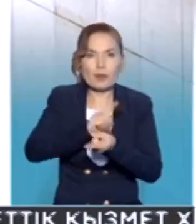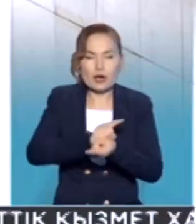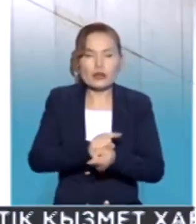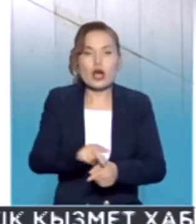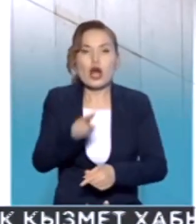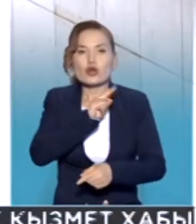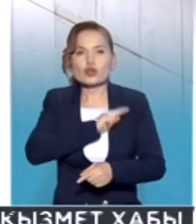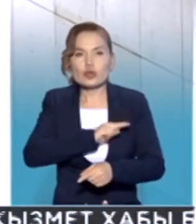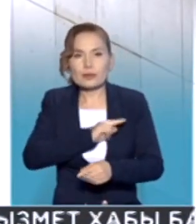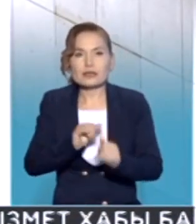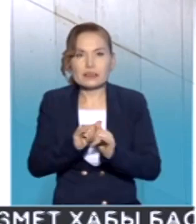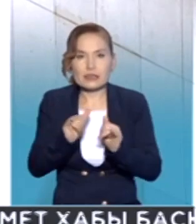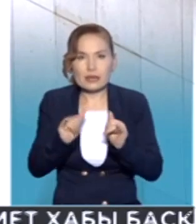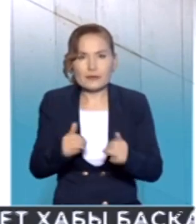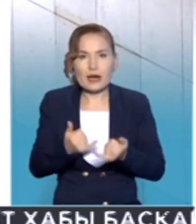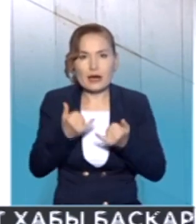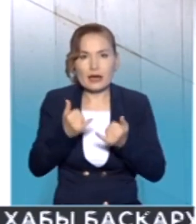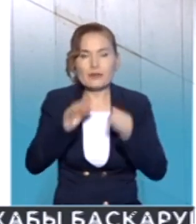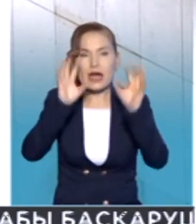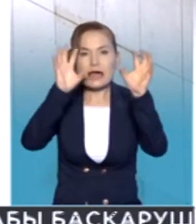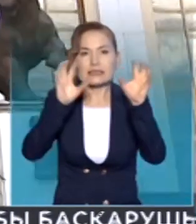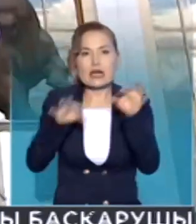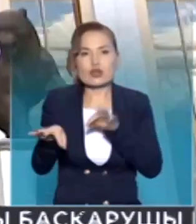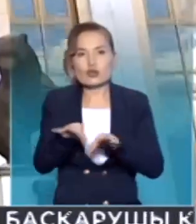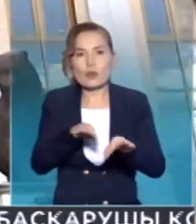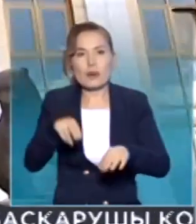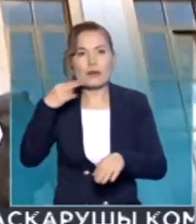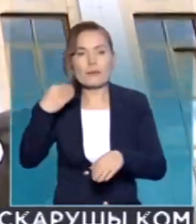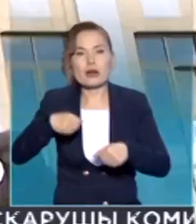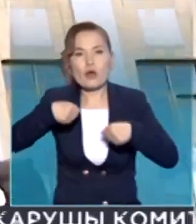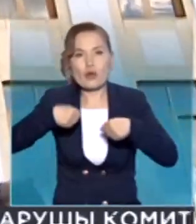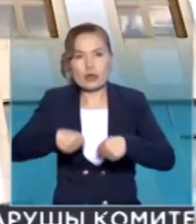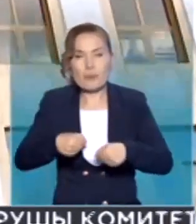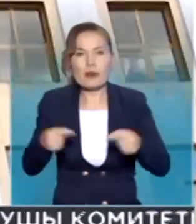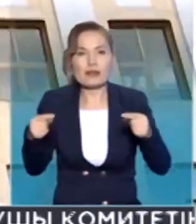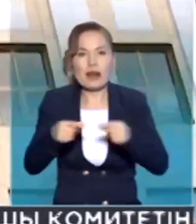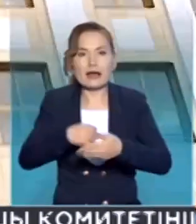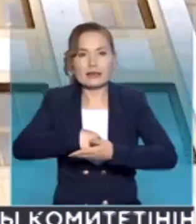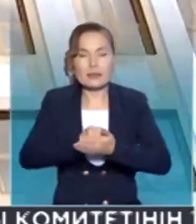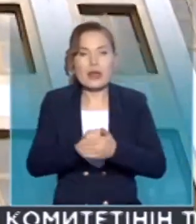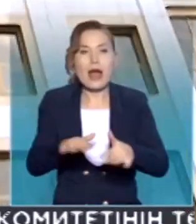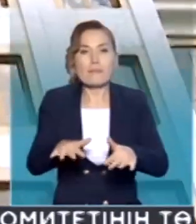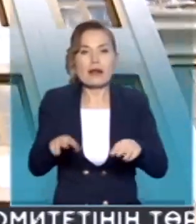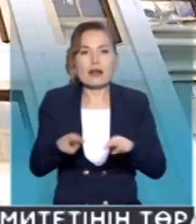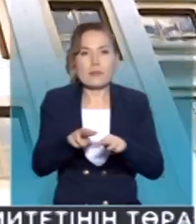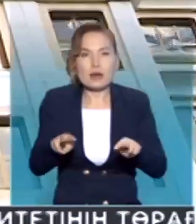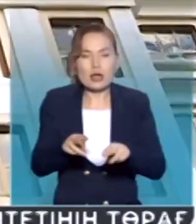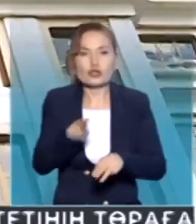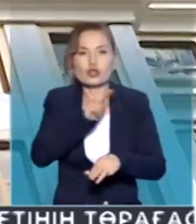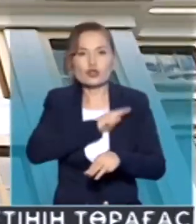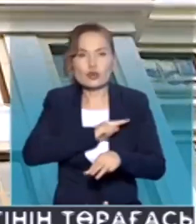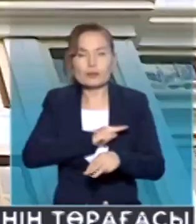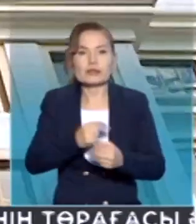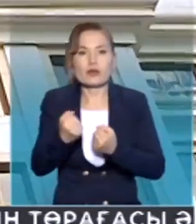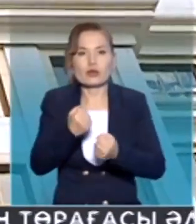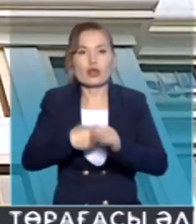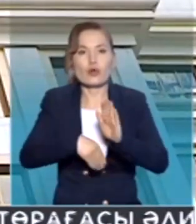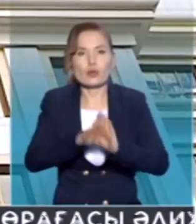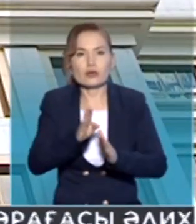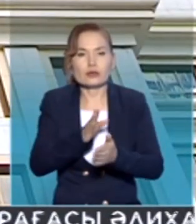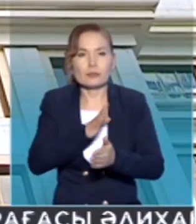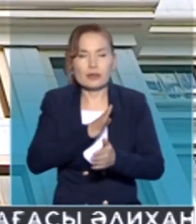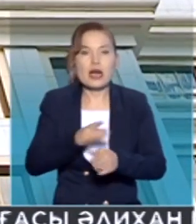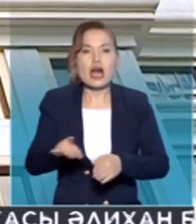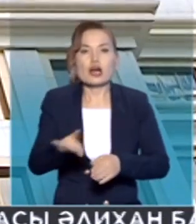құқықтық іргетасын қалауға арналған. Заң жобасымен президенттің өкілеттіліктері нақтыланып, парламент пен мәслихаттардың рөлі нығайтылған.